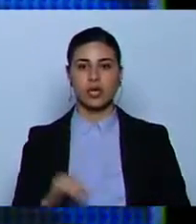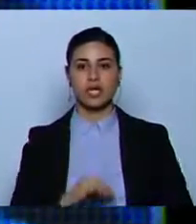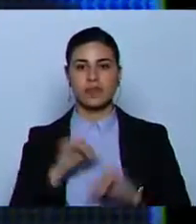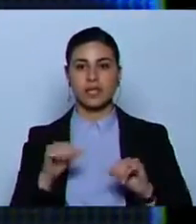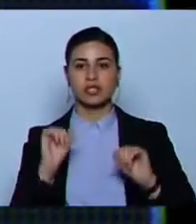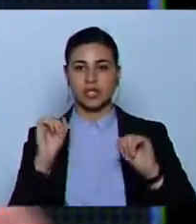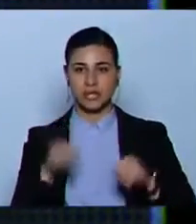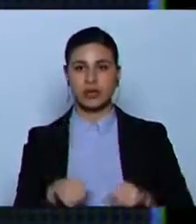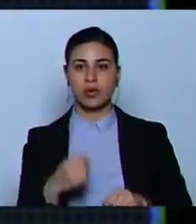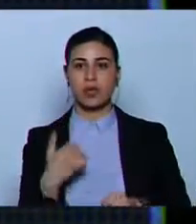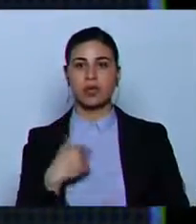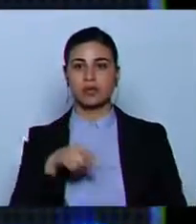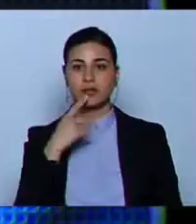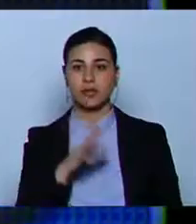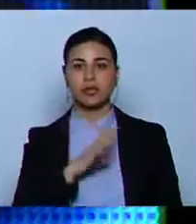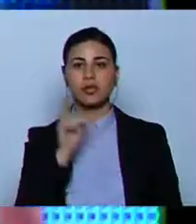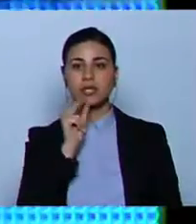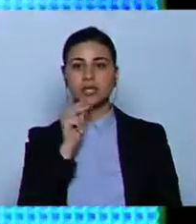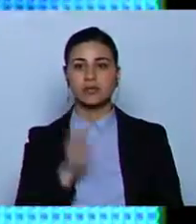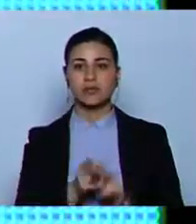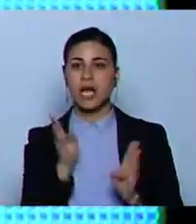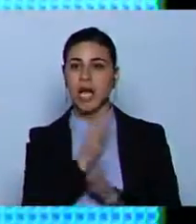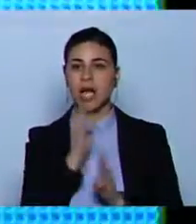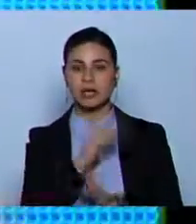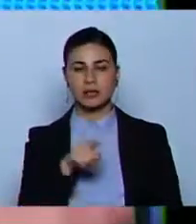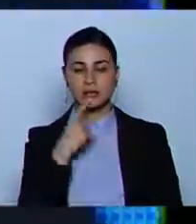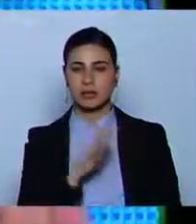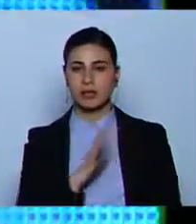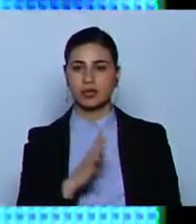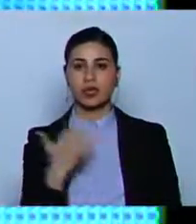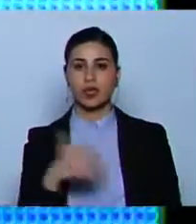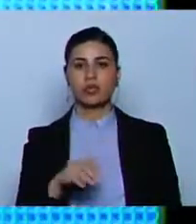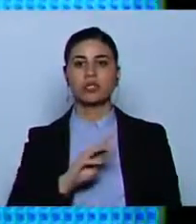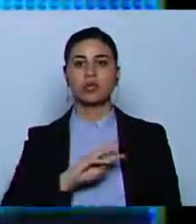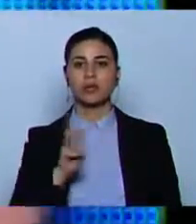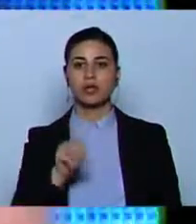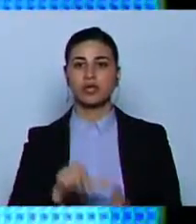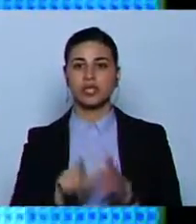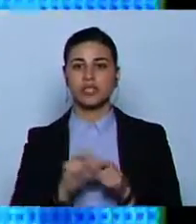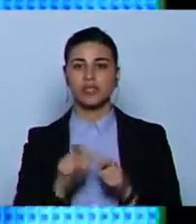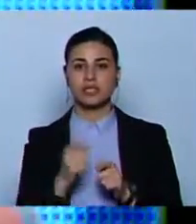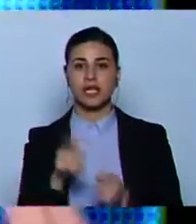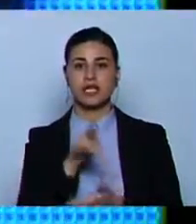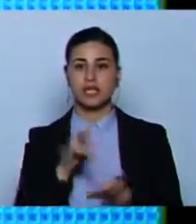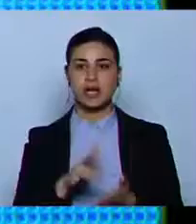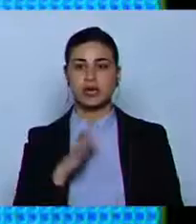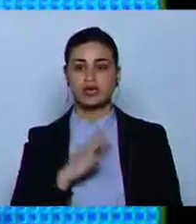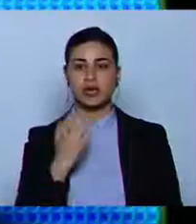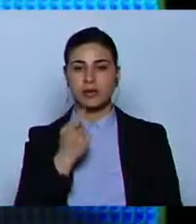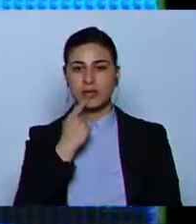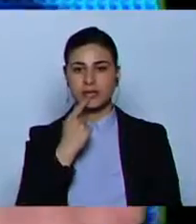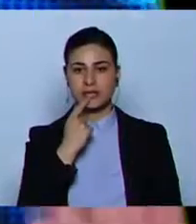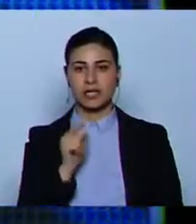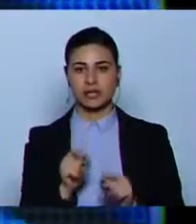განვითარების შესაძლებლობა, წეგან ვახსენე ციფრები, ეს ციფრები ხარიდან არ მომიტანია, ხო? 50 მილიონი ინვესტიცია ერთ ქალაქში ჩაიდო რამდენიმე